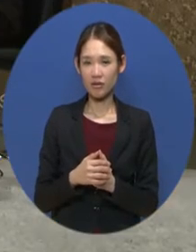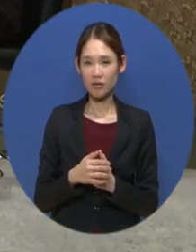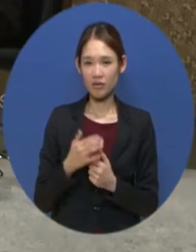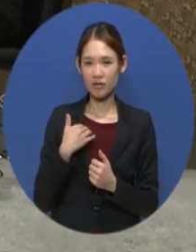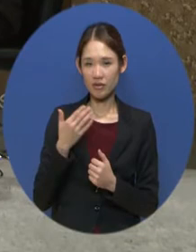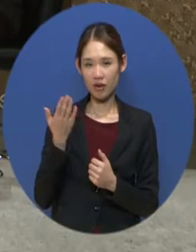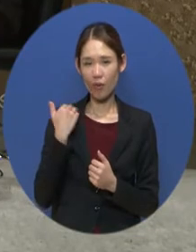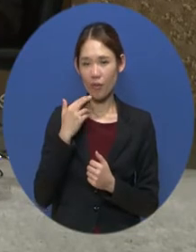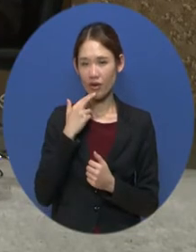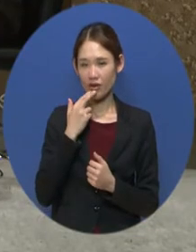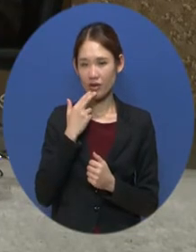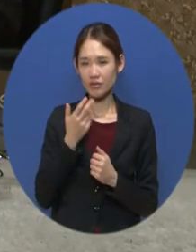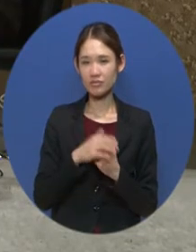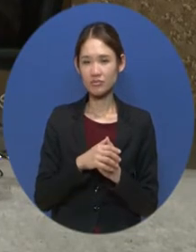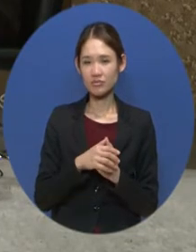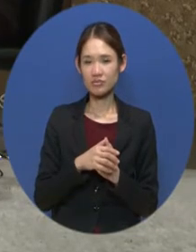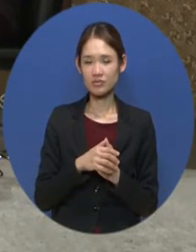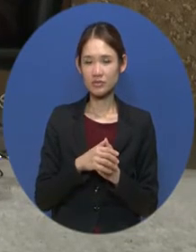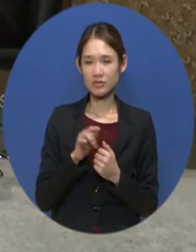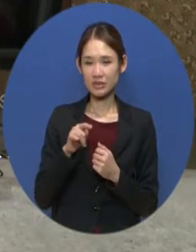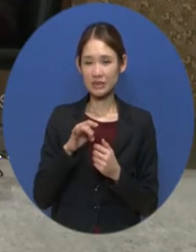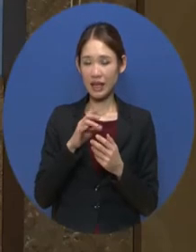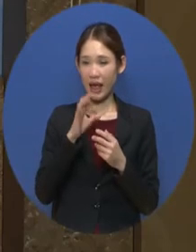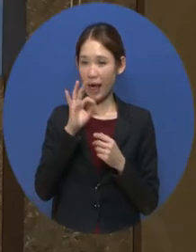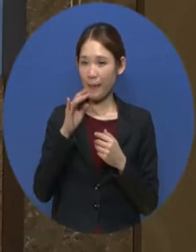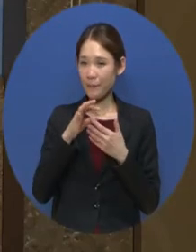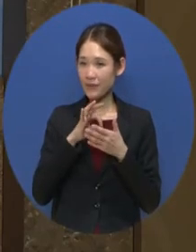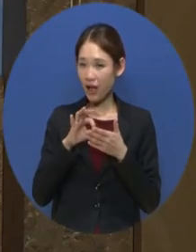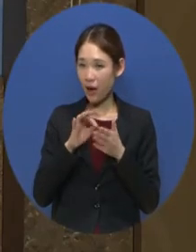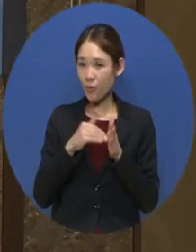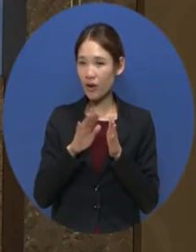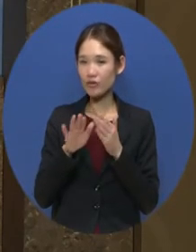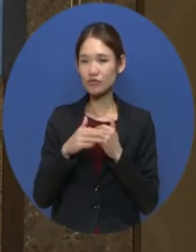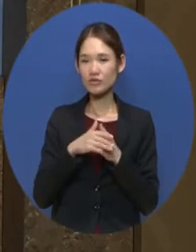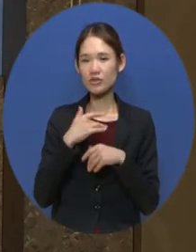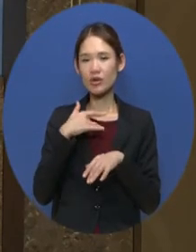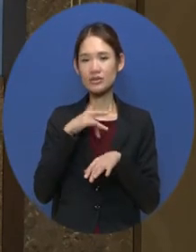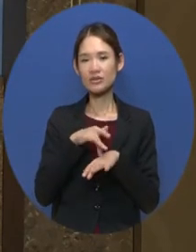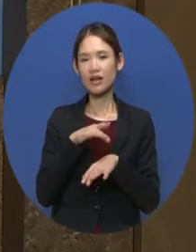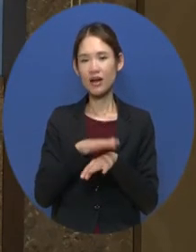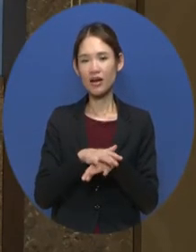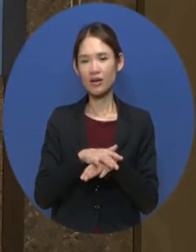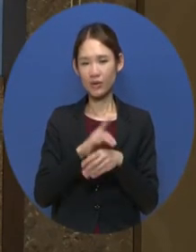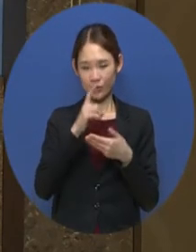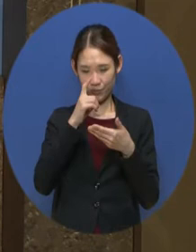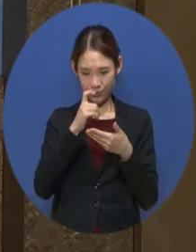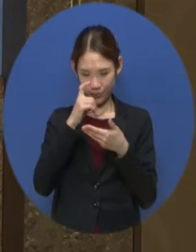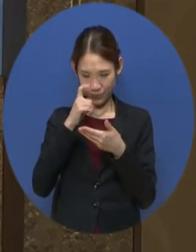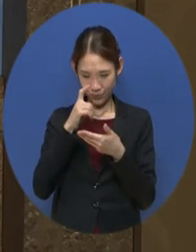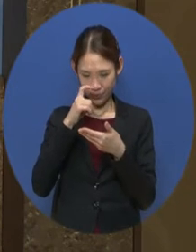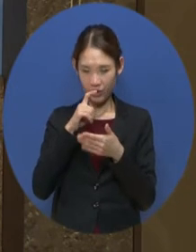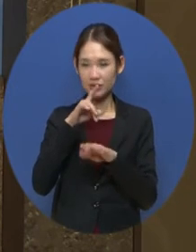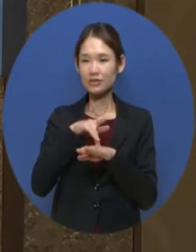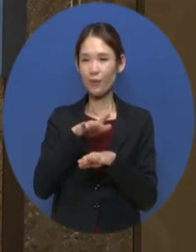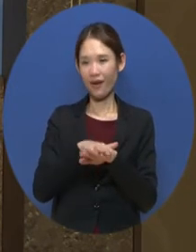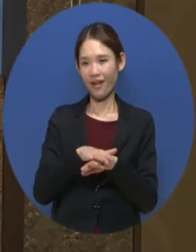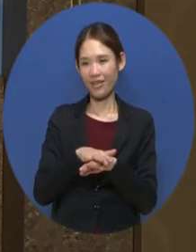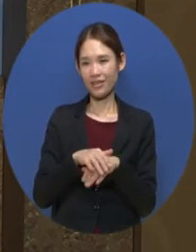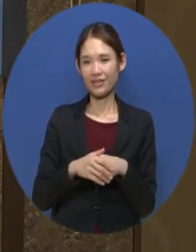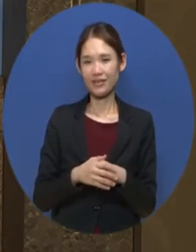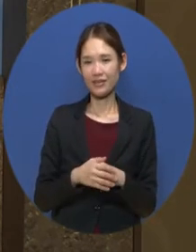과거에는 안 그랬지만은 네. 헬스모아 사용하고부터는 저는 습관적으로 꼭 이걸 촬영을 해요. 네. 예, 그러면서